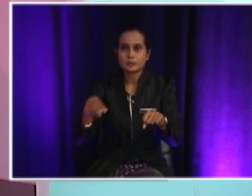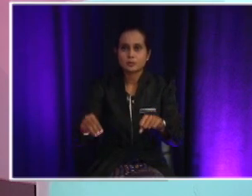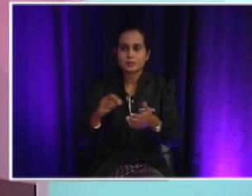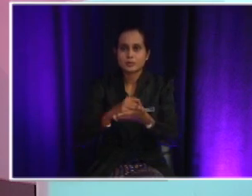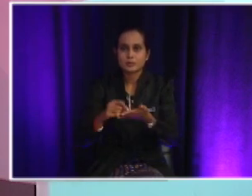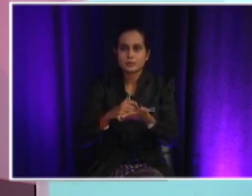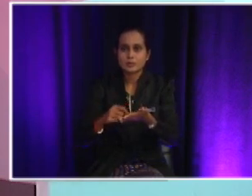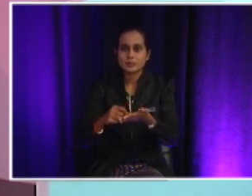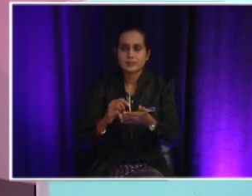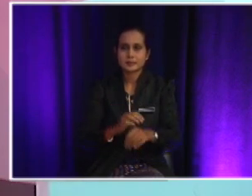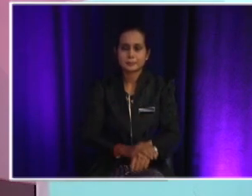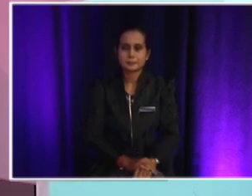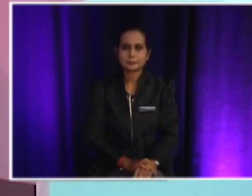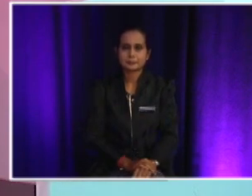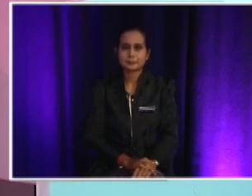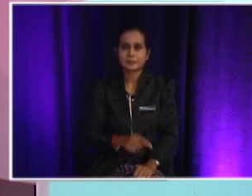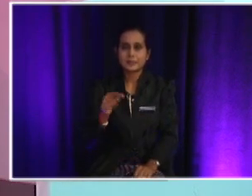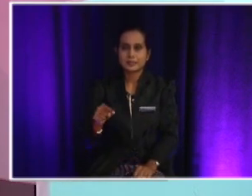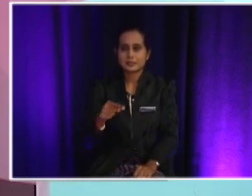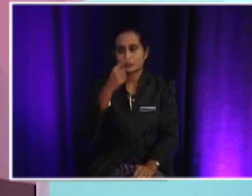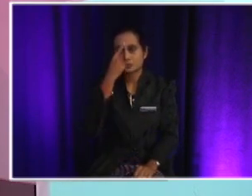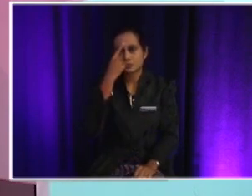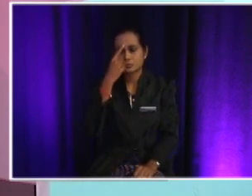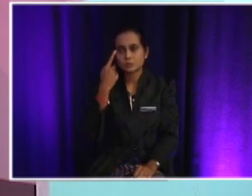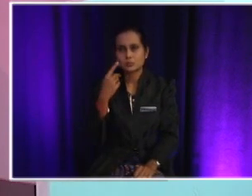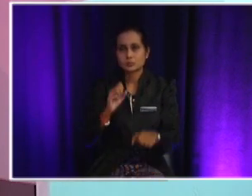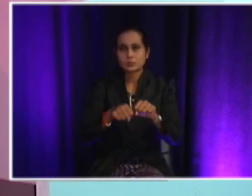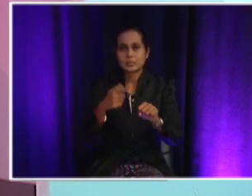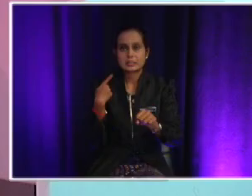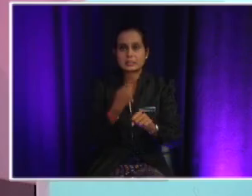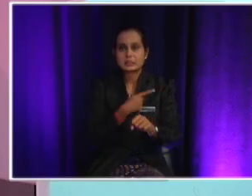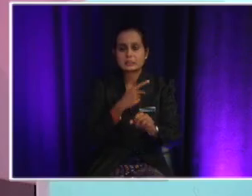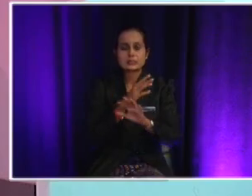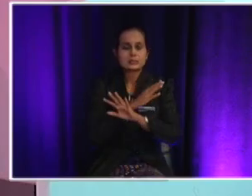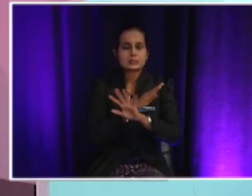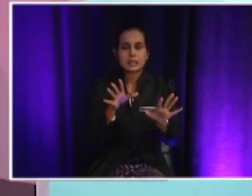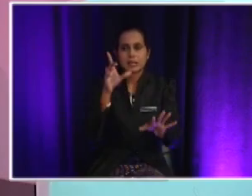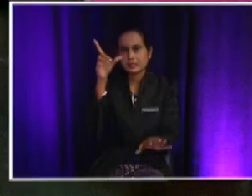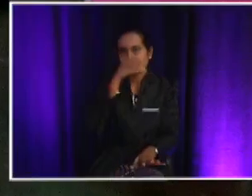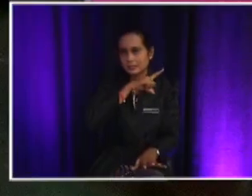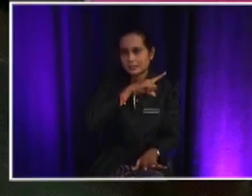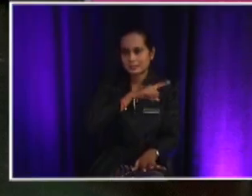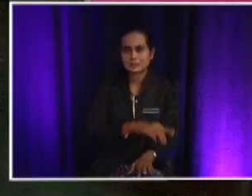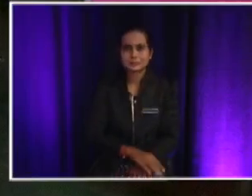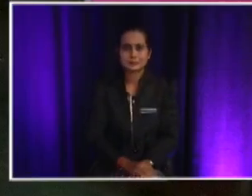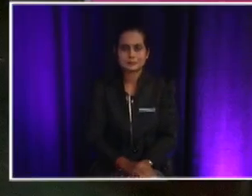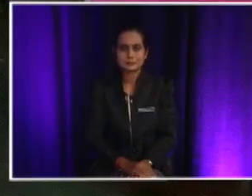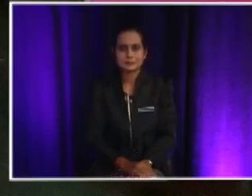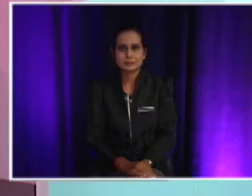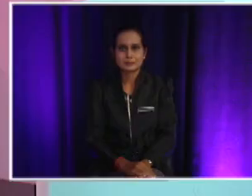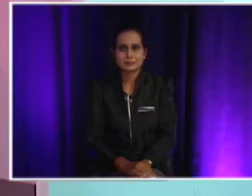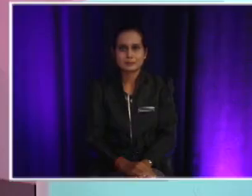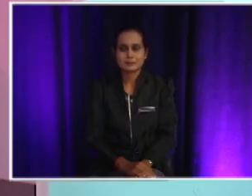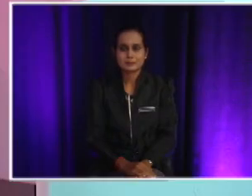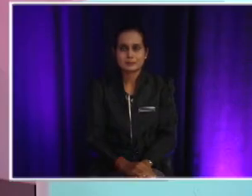tu begitu. Ini untuk kita supaya kita tidak tersalah. Tergelincir. Tergelincir, ya betul Fizi. Okey,